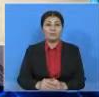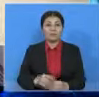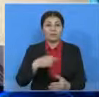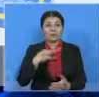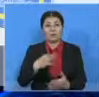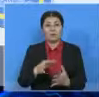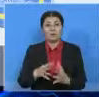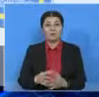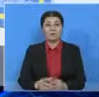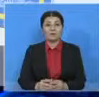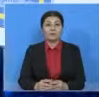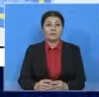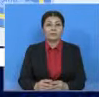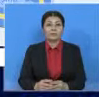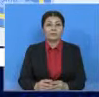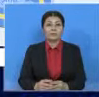они.